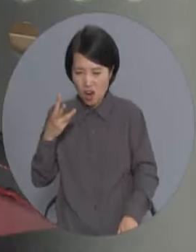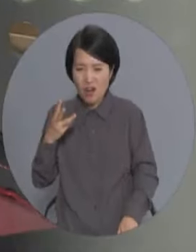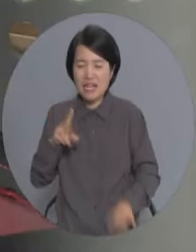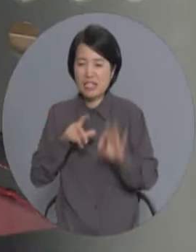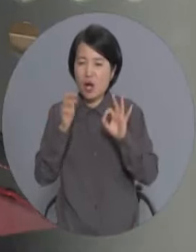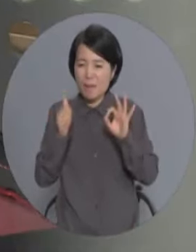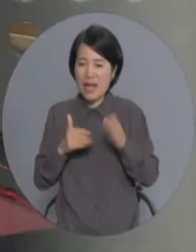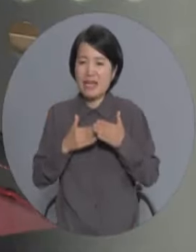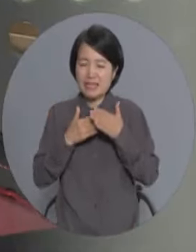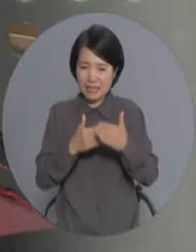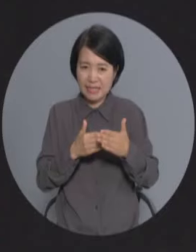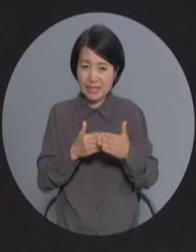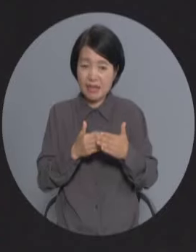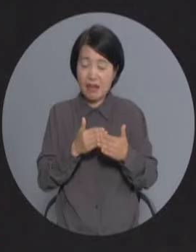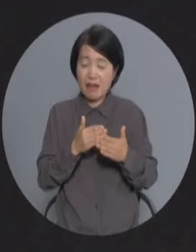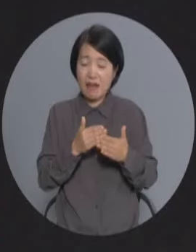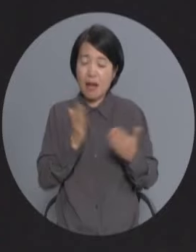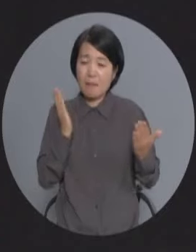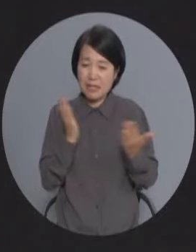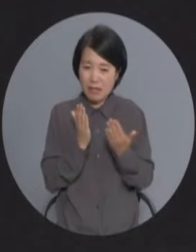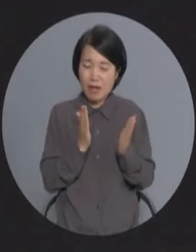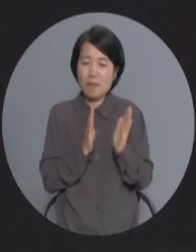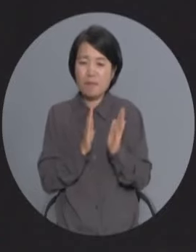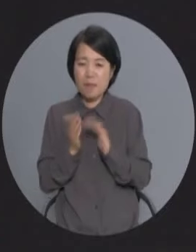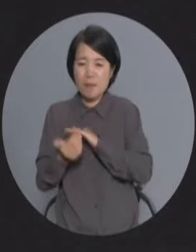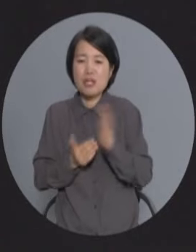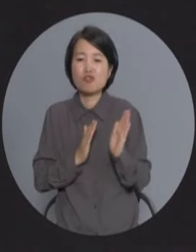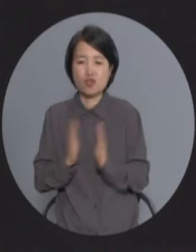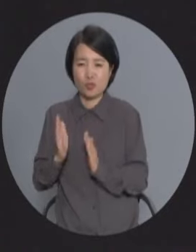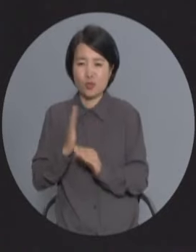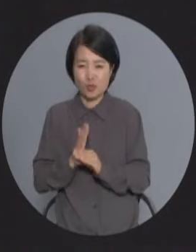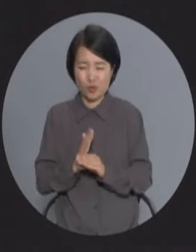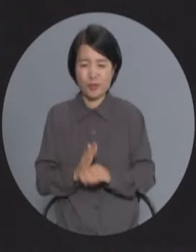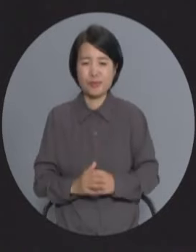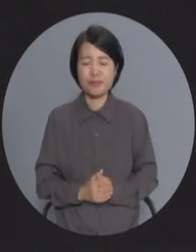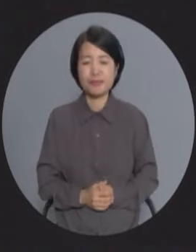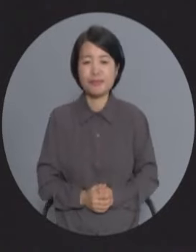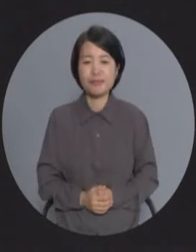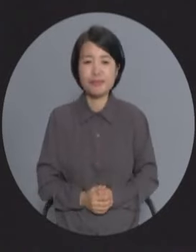막바지 대비에 들어갔습니다. MBC 뉴스 유민호입니다.